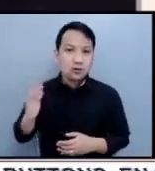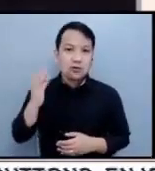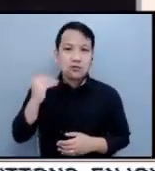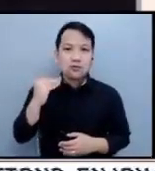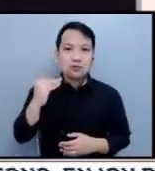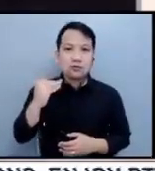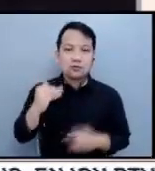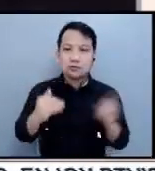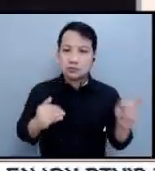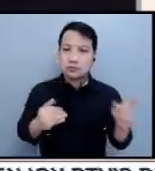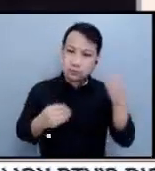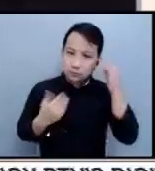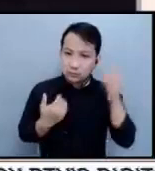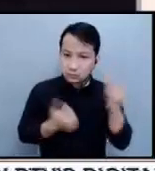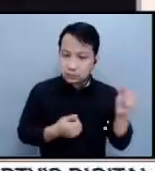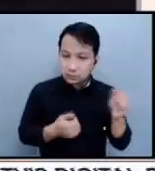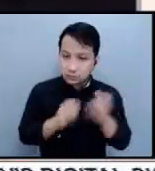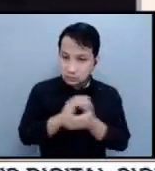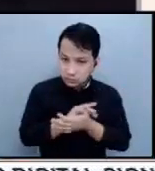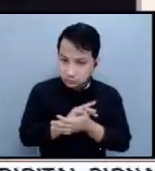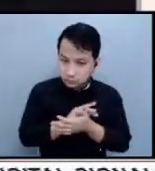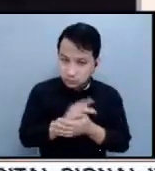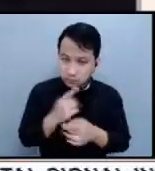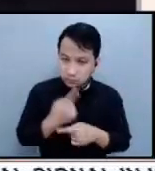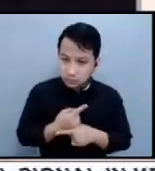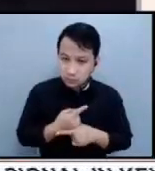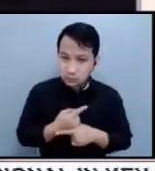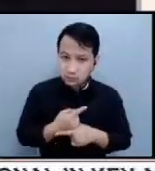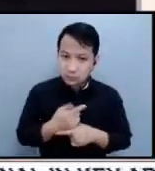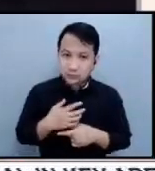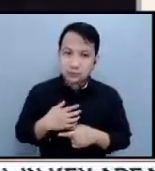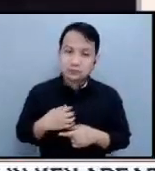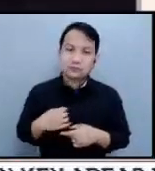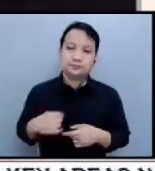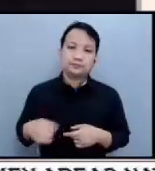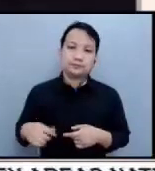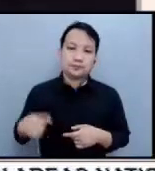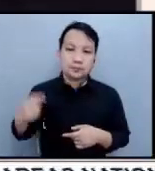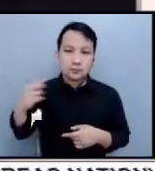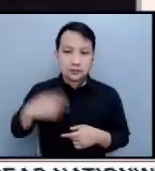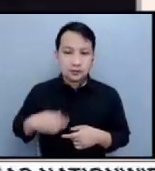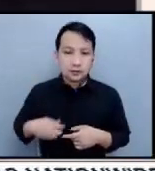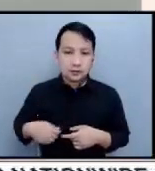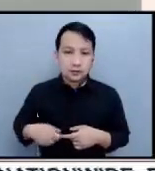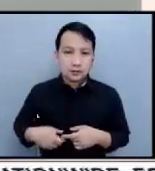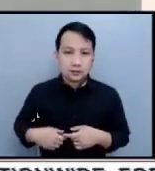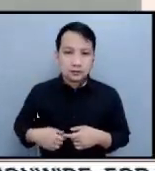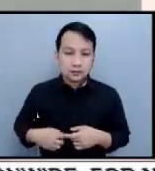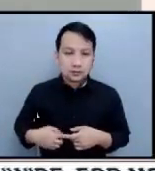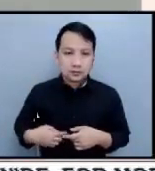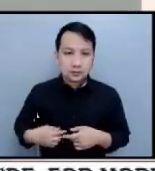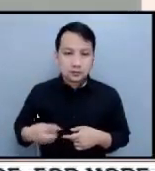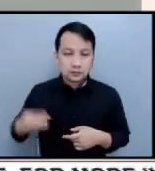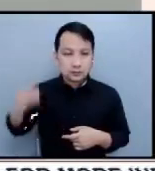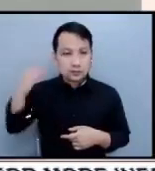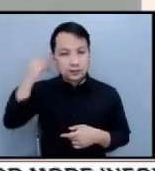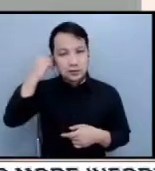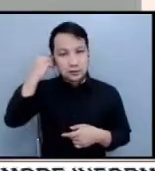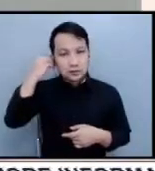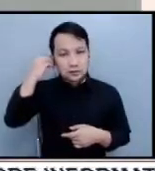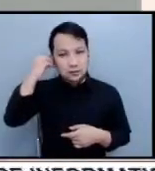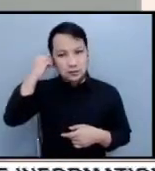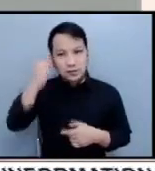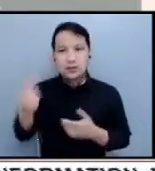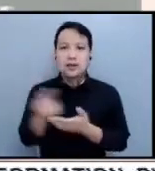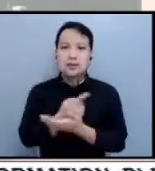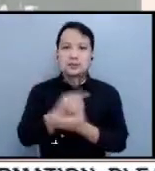sa COVID-19? Well, meron tayong unang napabalitaan nung isang linggo. Pero ito na yung isa sa mga kaso